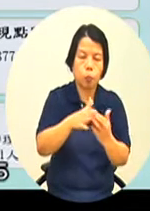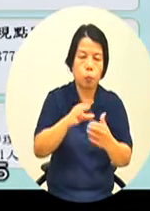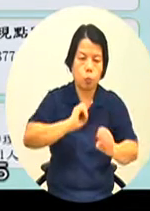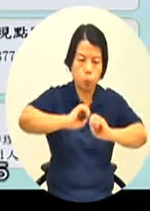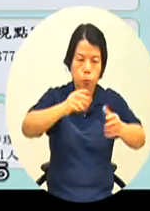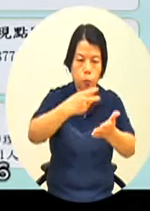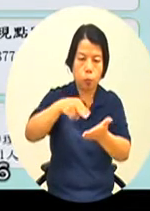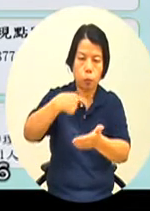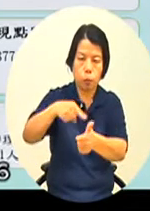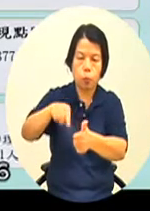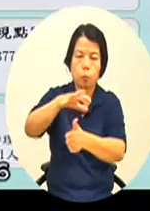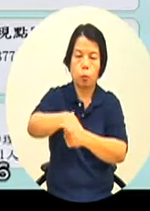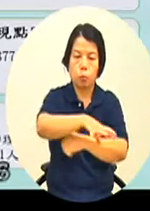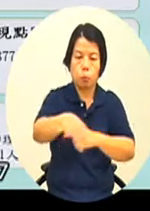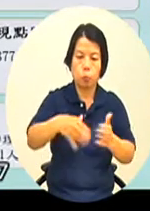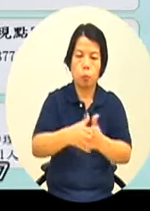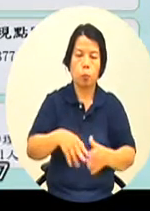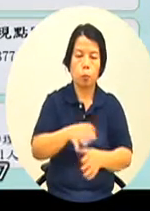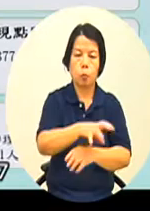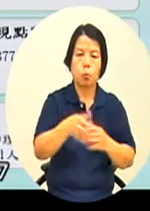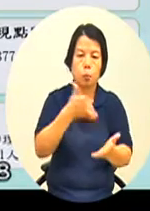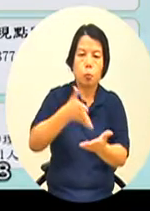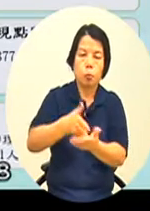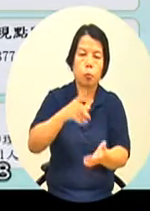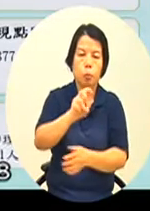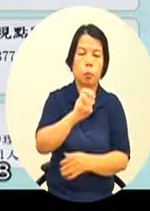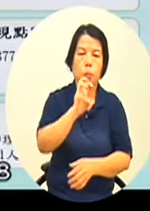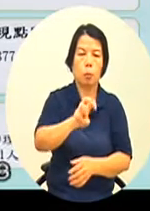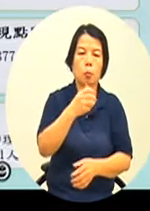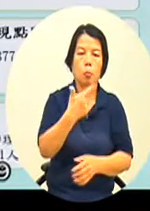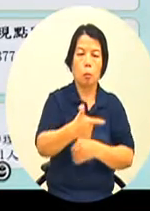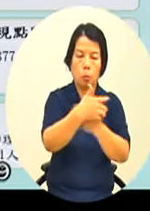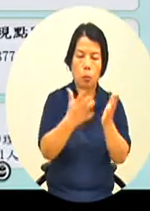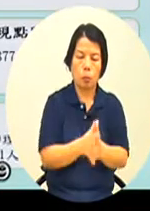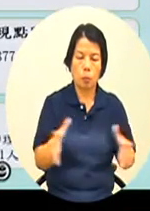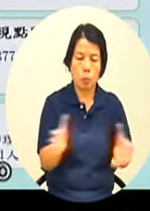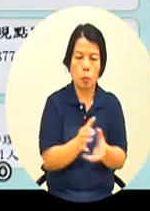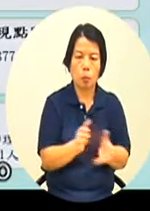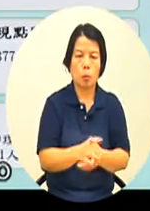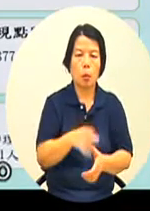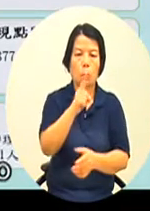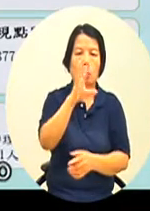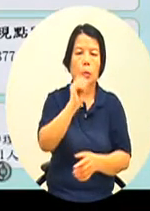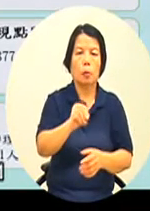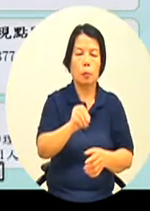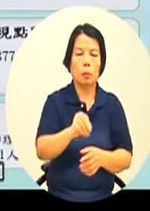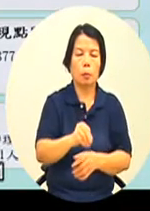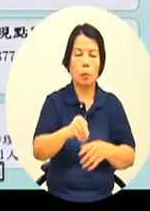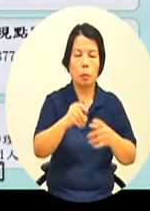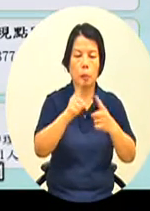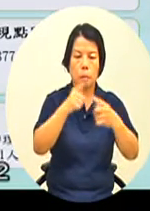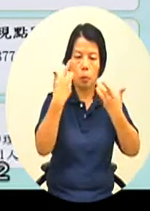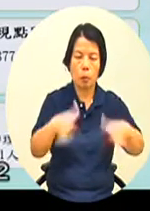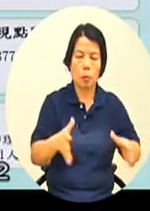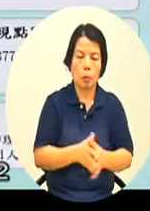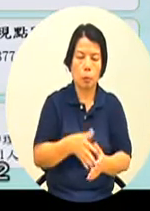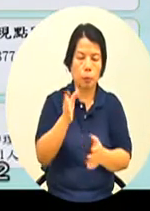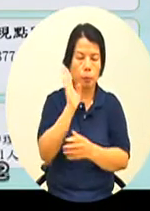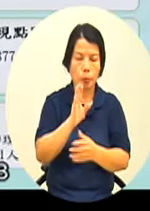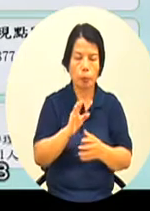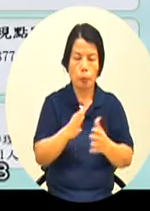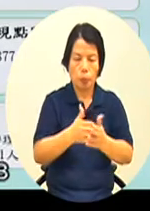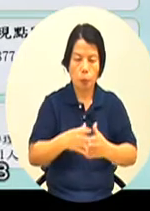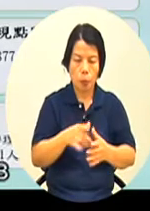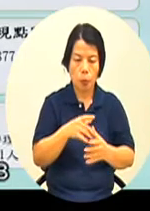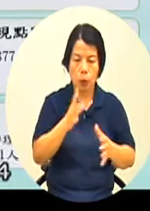完成了36场的场次，那合计也有达到19561人，这也是有史以来我们所